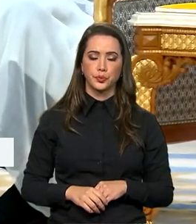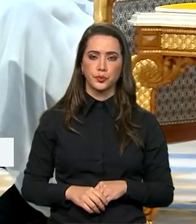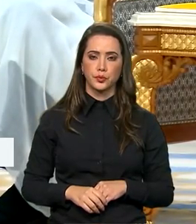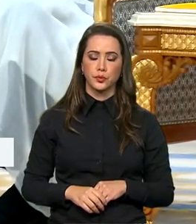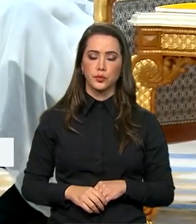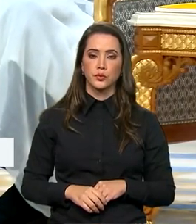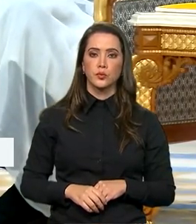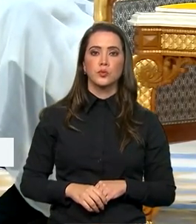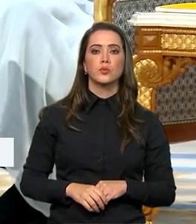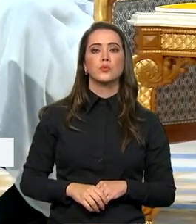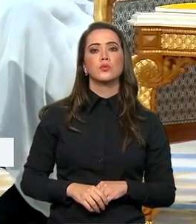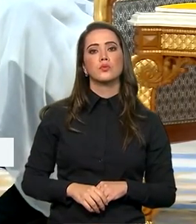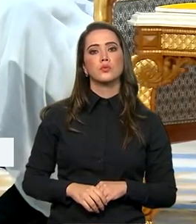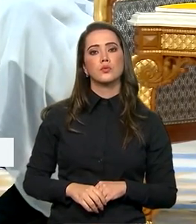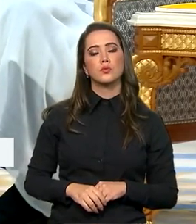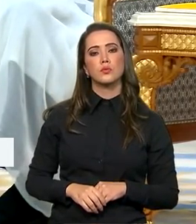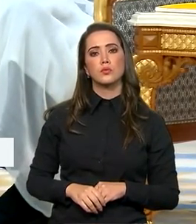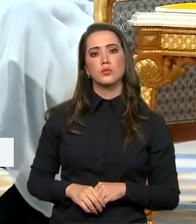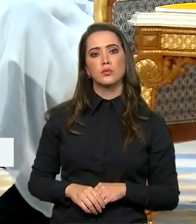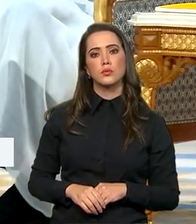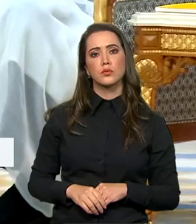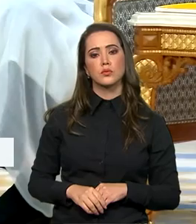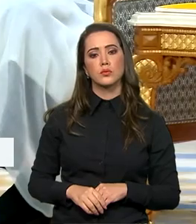القارات COP28.